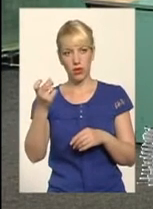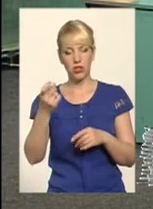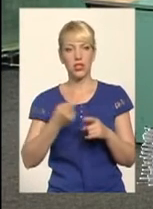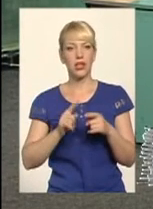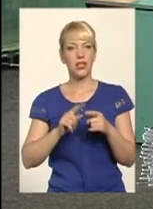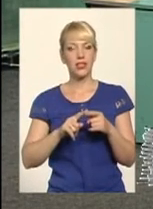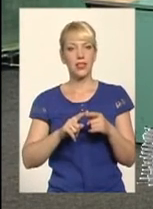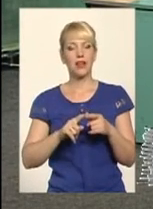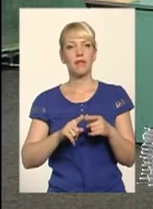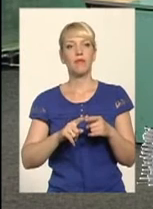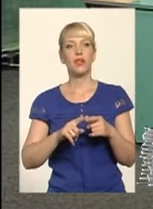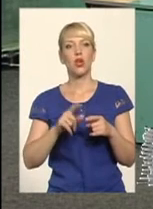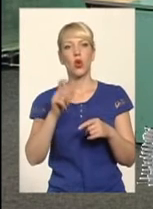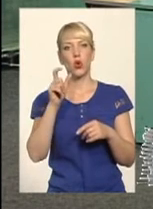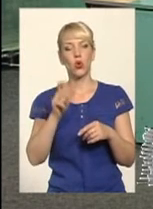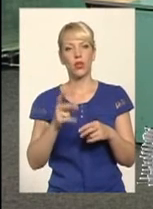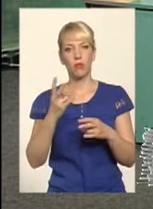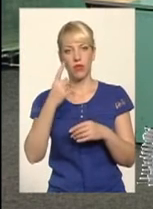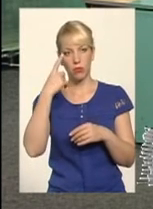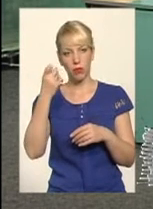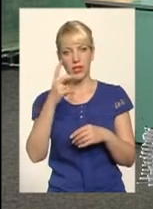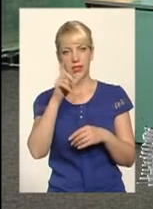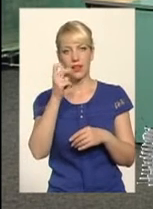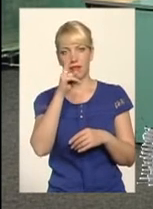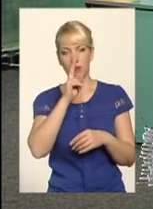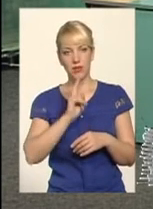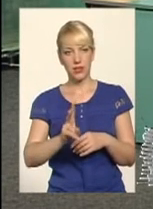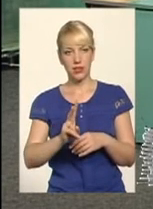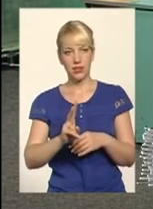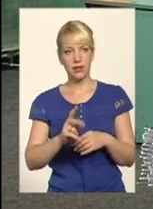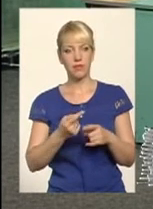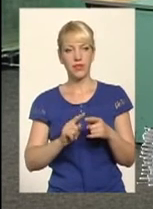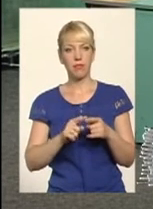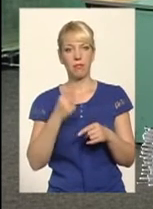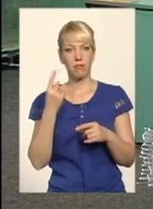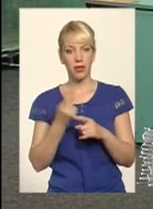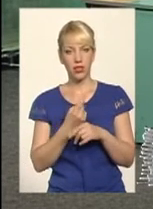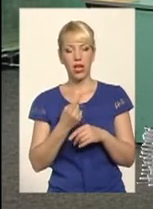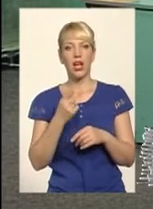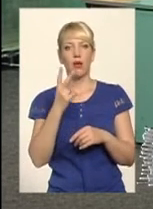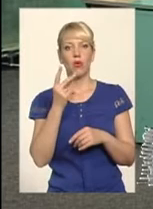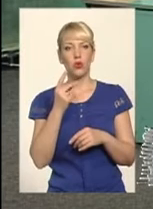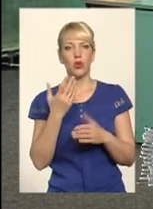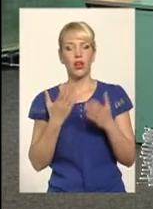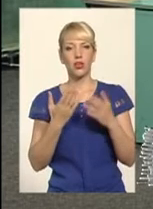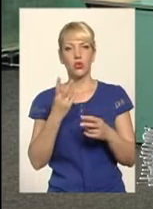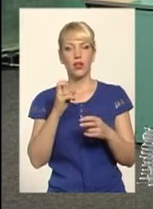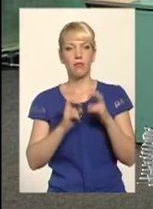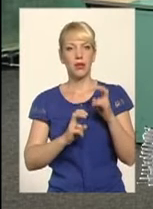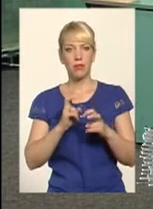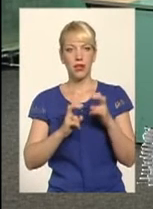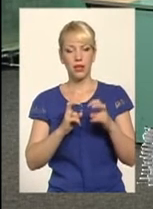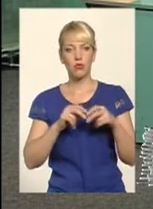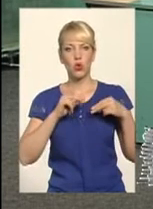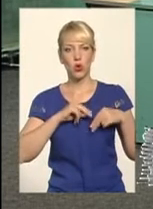вихідне право, що людина має бути попереджена за 2 місяці. Це перше. І по-друге, якщо на підприємстві роботодавець